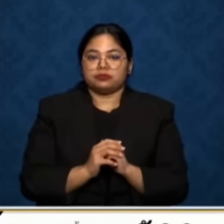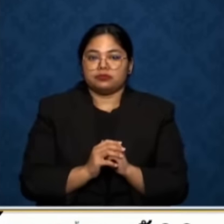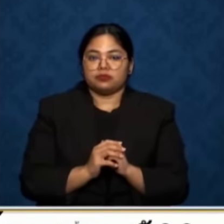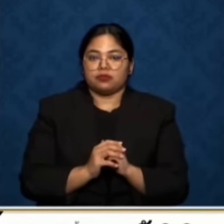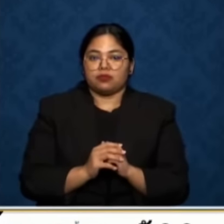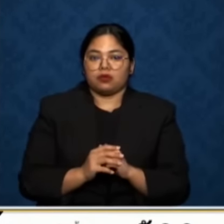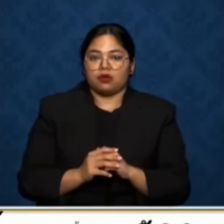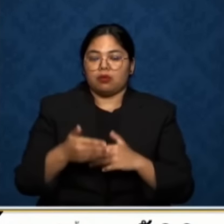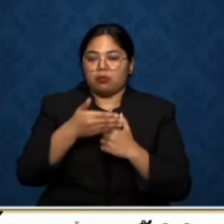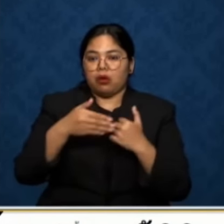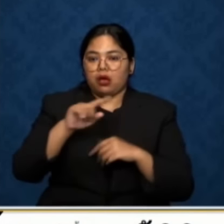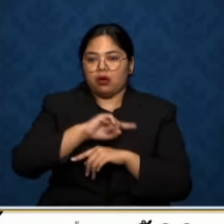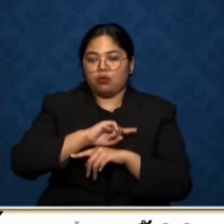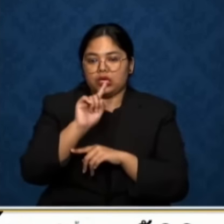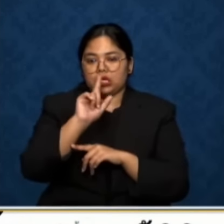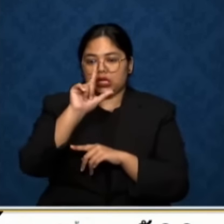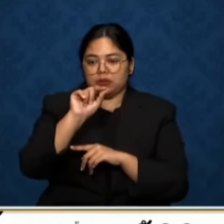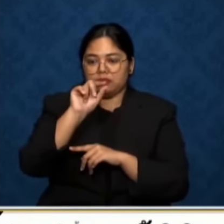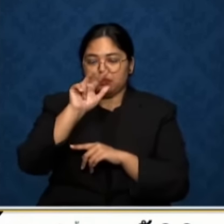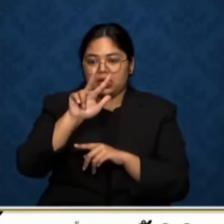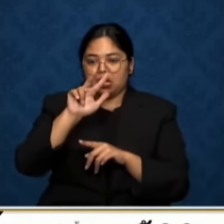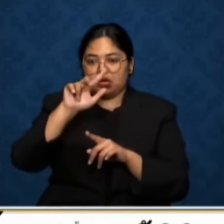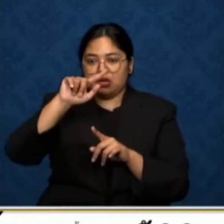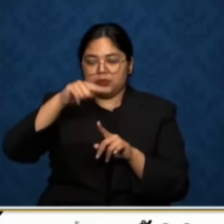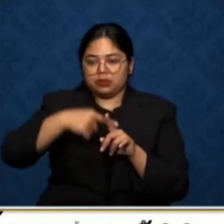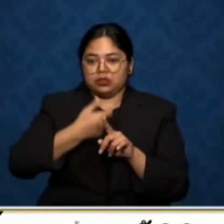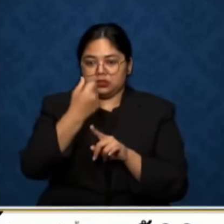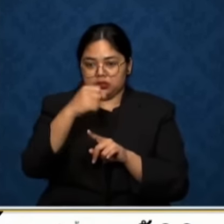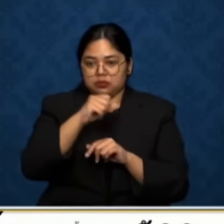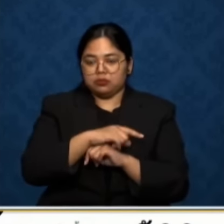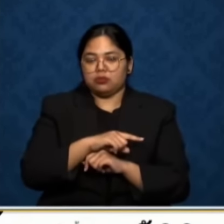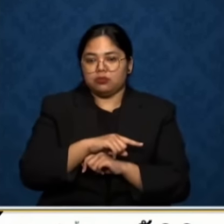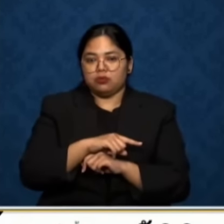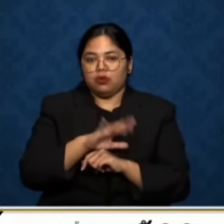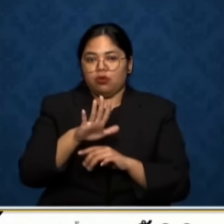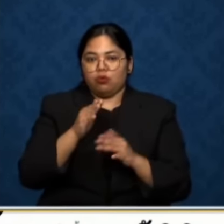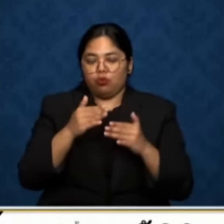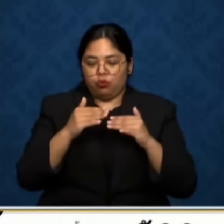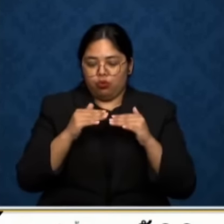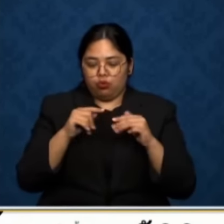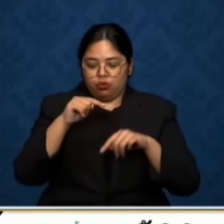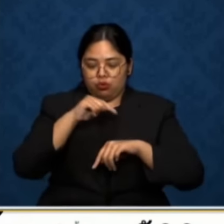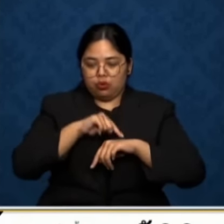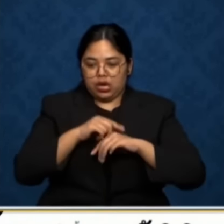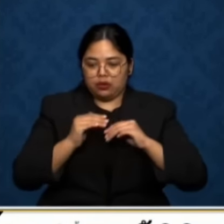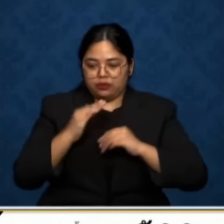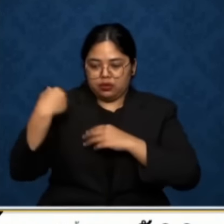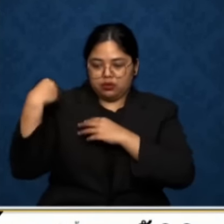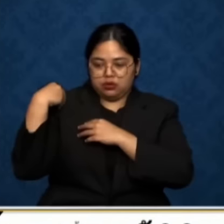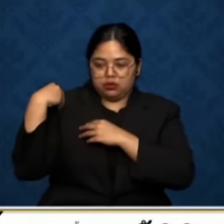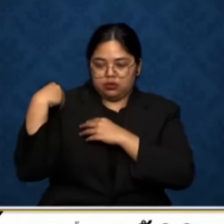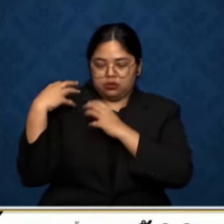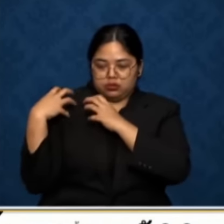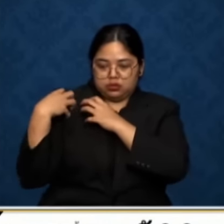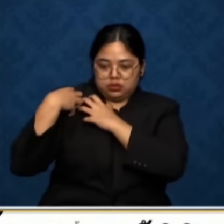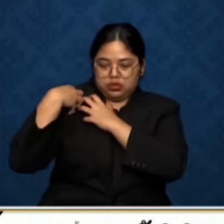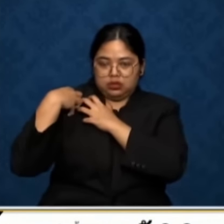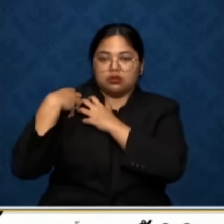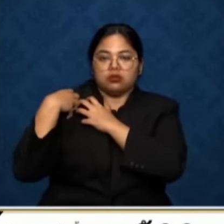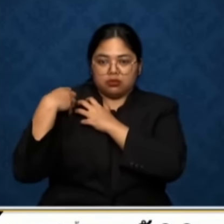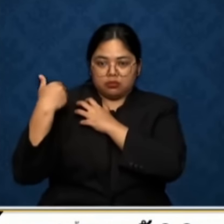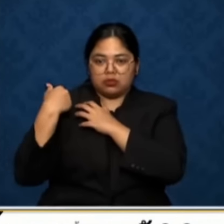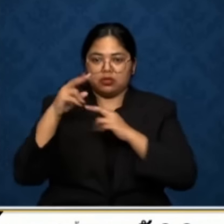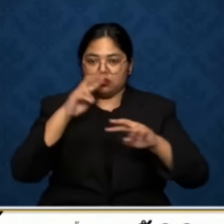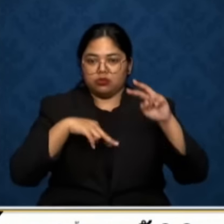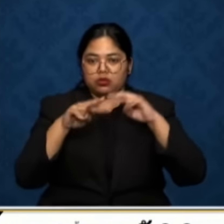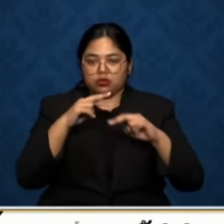าเมื่อวันที่23ตุลาคมครบ2เดือนก็22ธันวาคมครับใส่เกินไหล่จะติดสุดท้ายท่านประธานครับที่ต้องให้ไปตรวจส